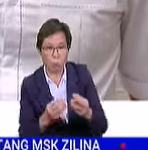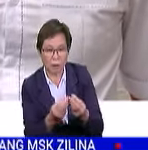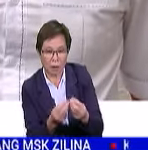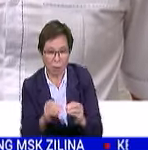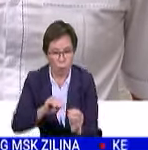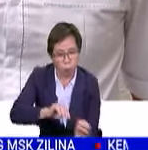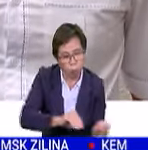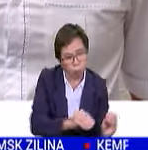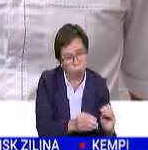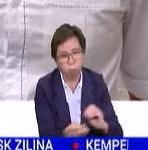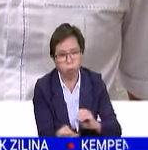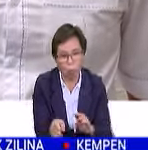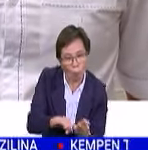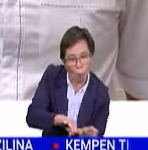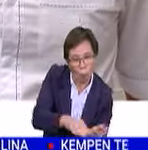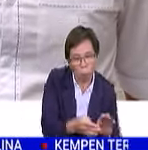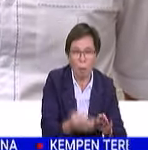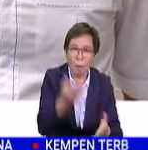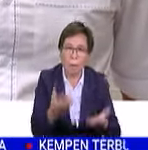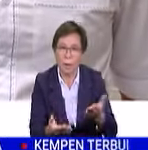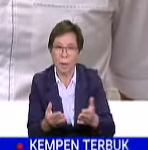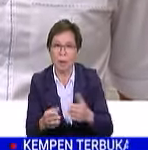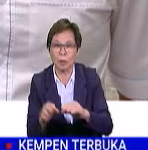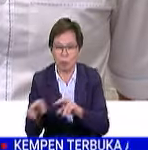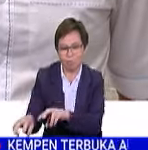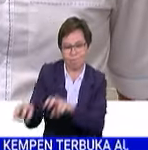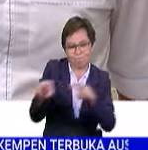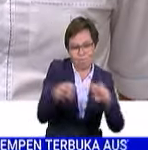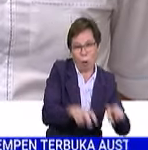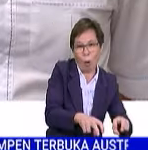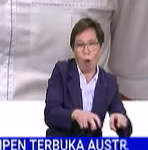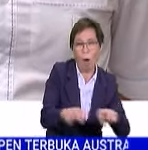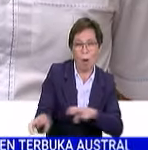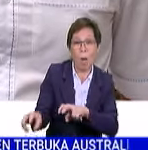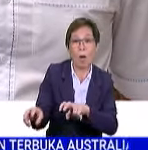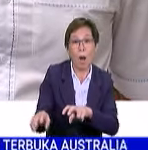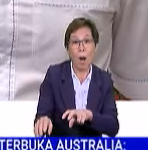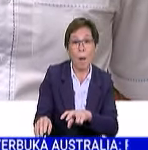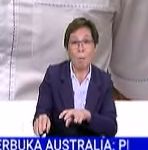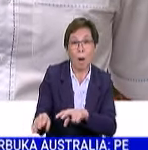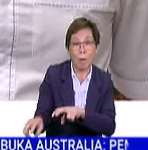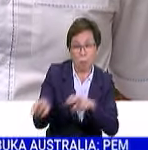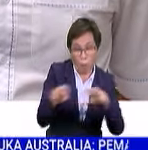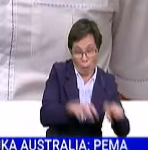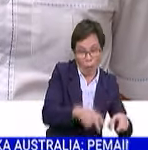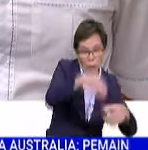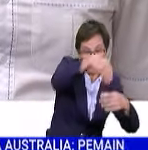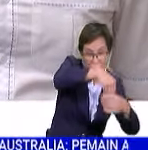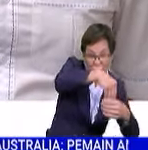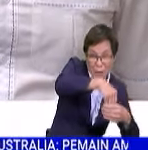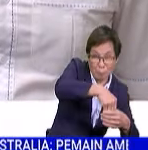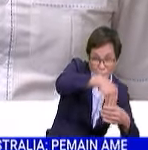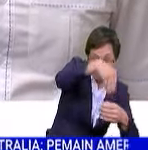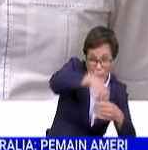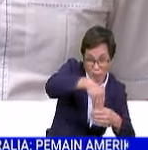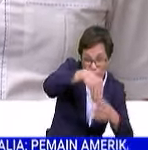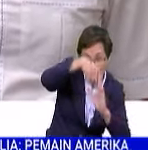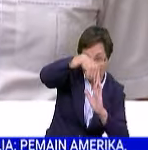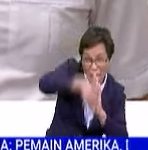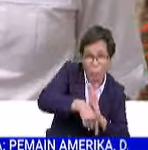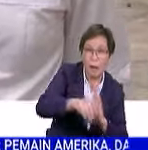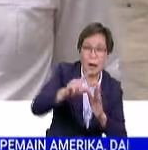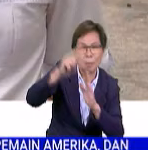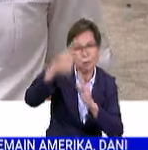pergerakan, jadi kemungkinan kita akan anjakkan dia lagi ke belah dalam dan selepas itu baru kita akan buat pembaikan